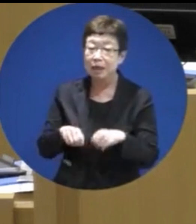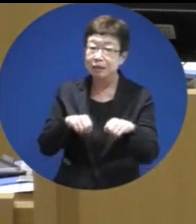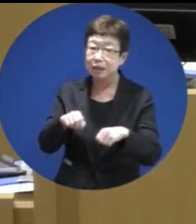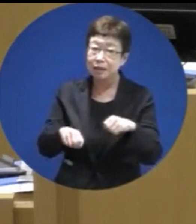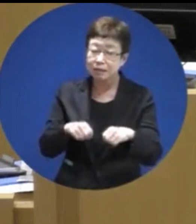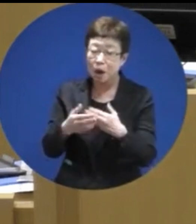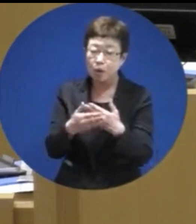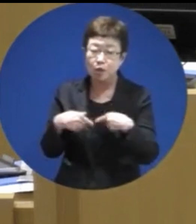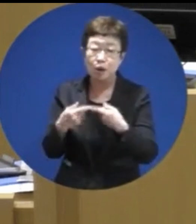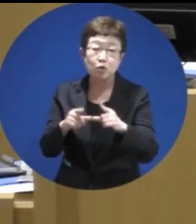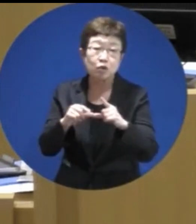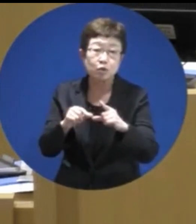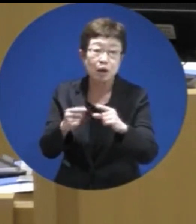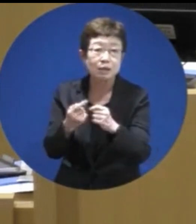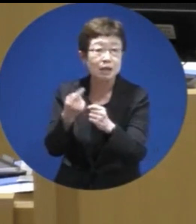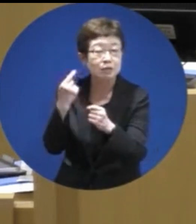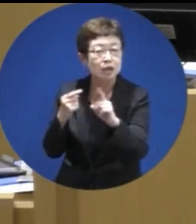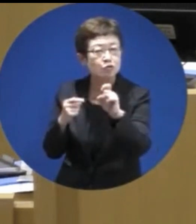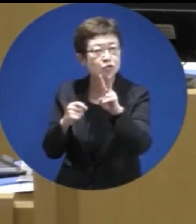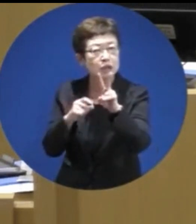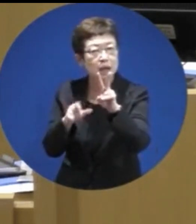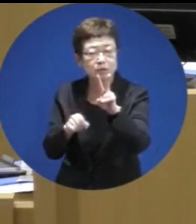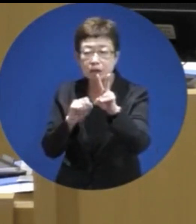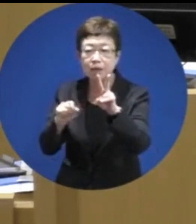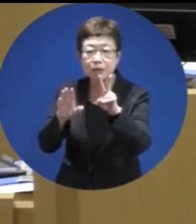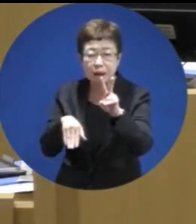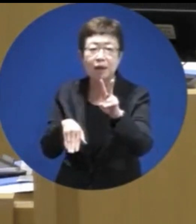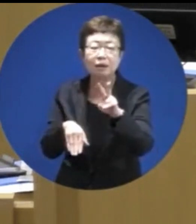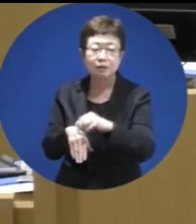車保険の加入率については、昨年12月に実施した渋谷区